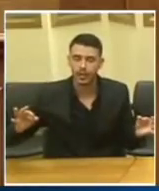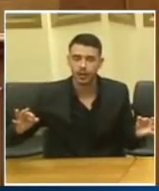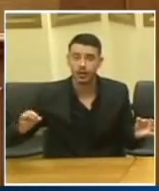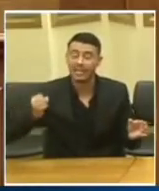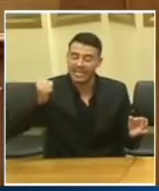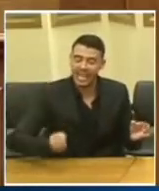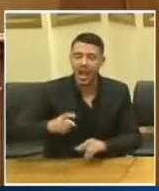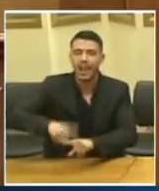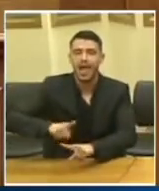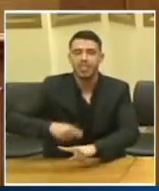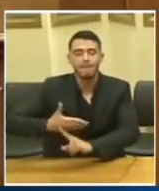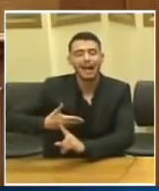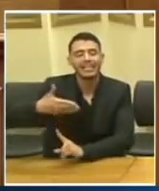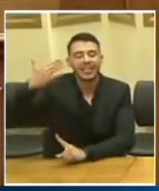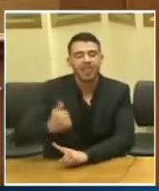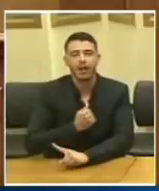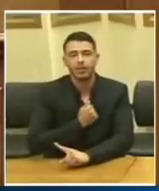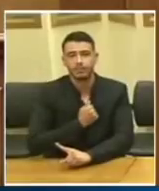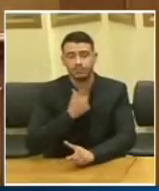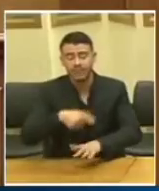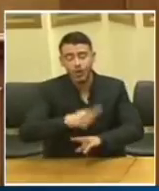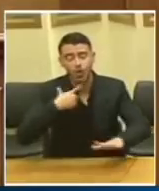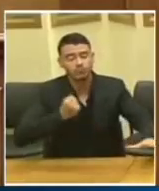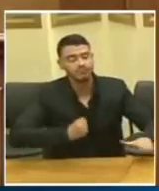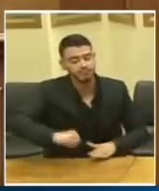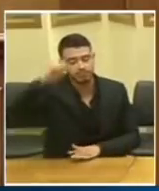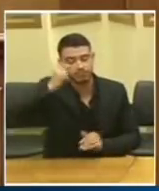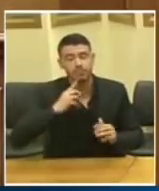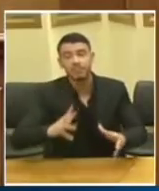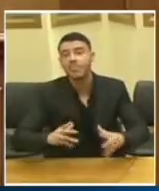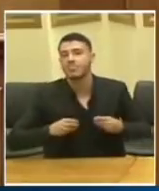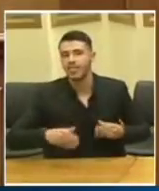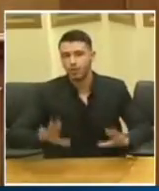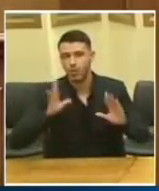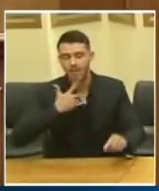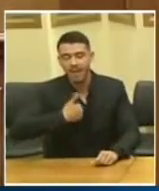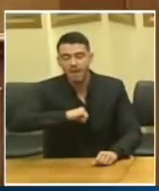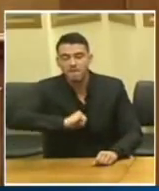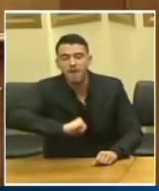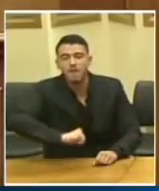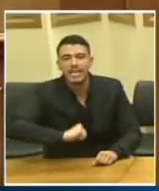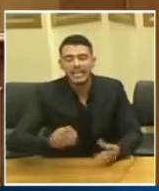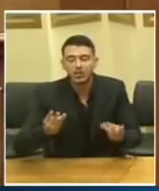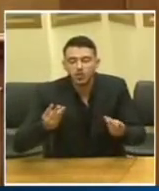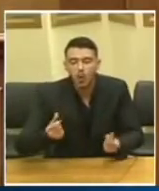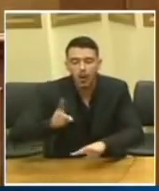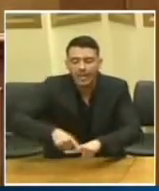ευθύνης, αρνούμε να δεχτώ αυτή τη φοβική και μίζερη αντίληψη για την πατρίδα